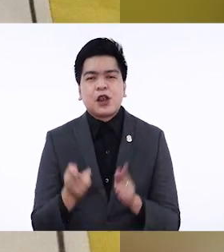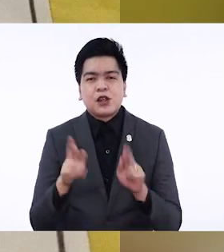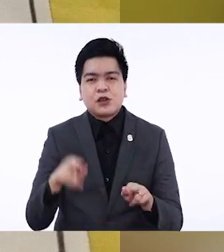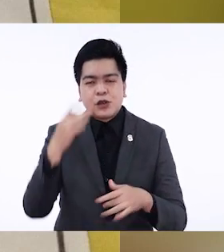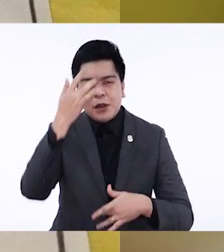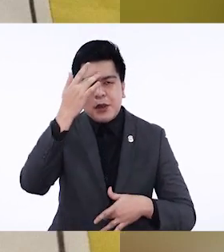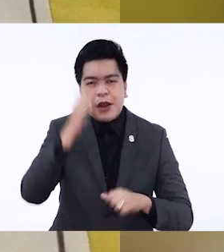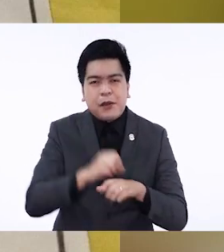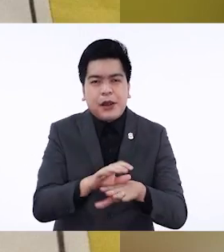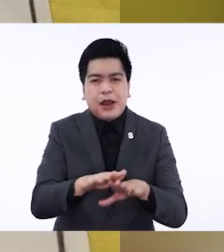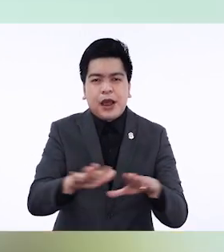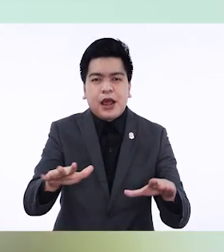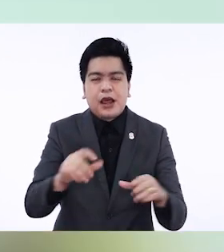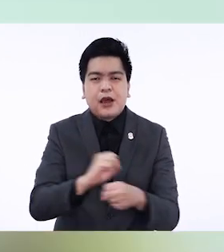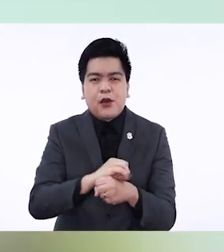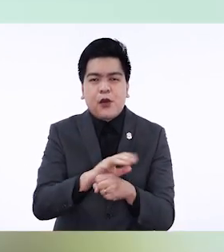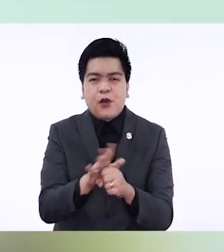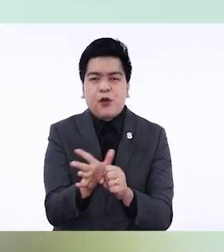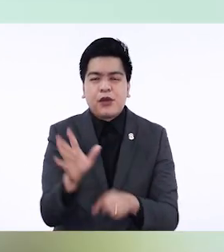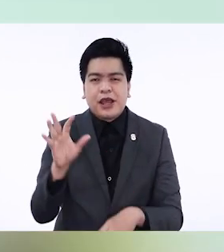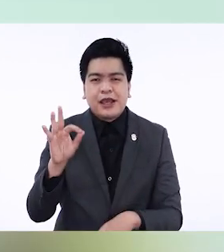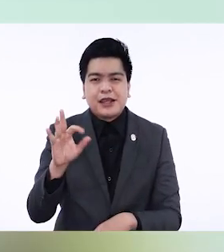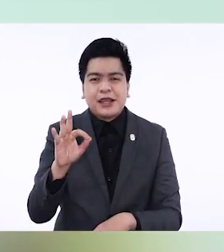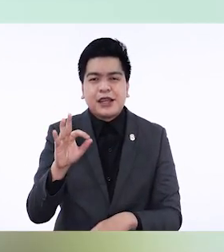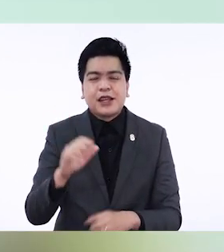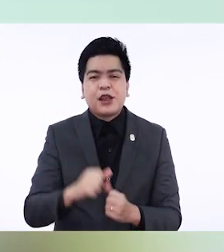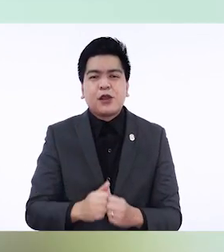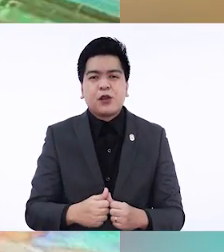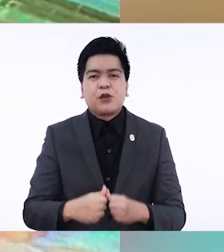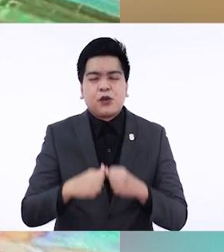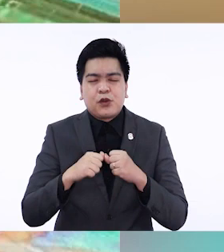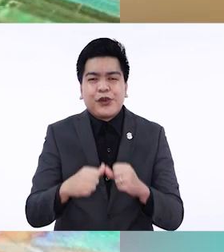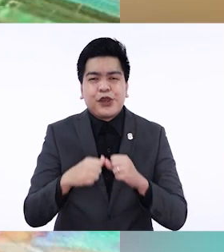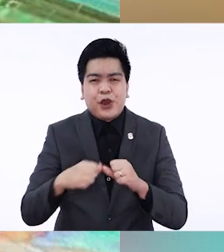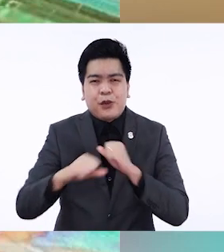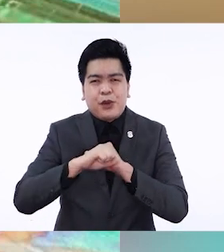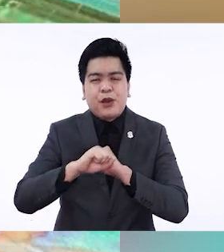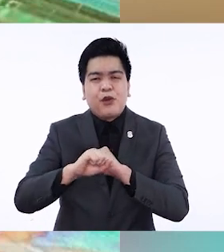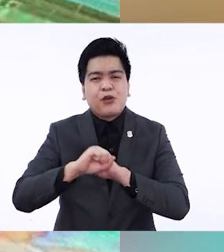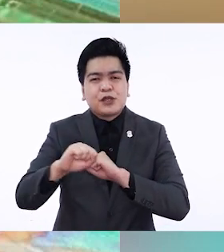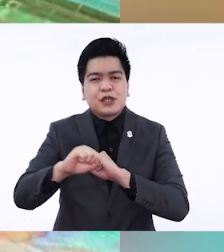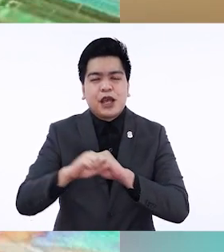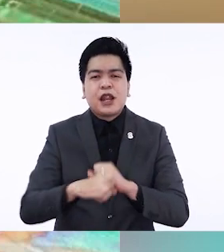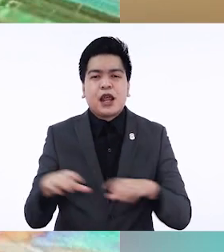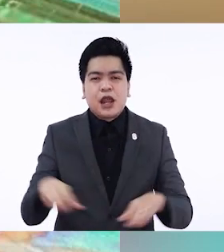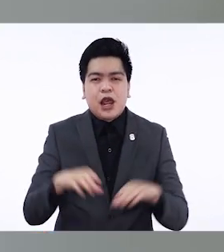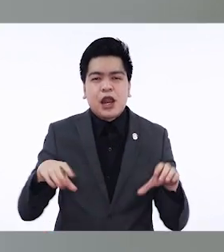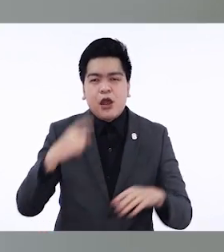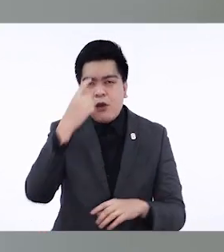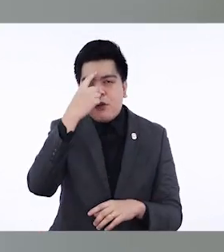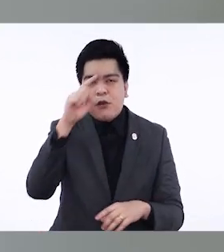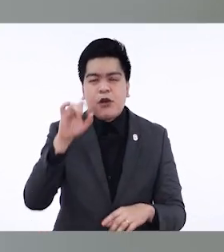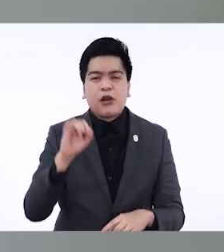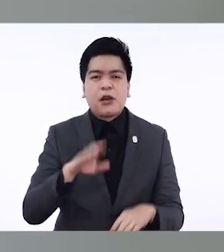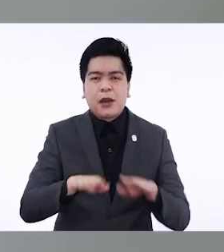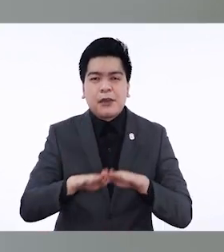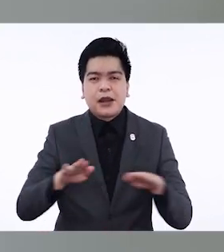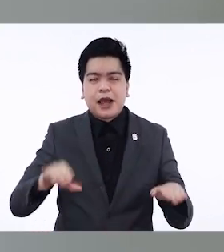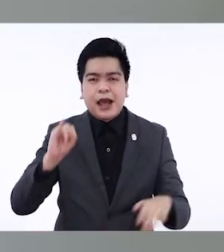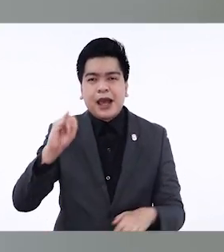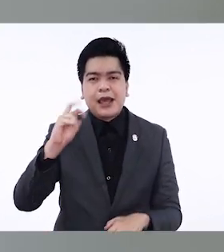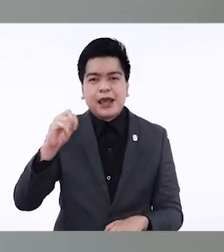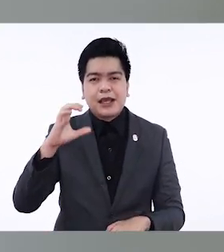ng paglaganap ng pandemya ng karamdaman ang COVID-19, ay naglulunsad ng mga aktibidad para sa mga kabataang Iglesia ni